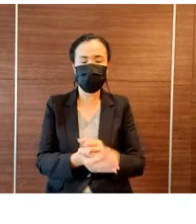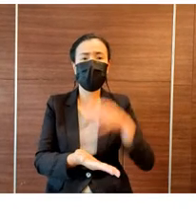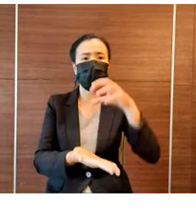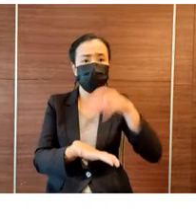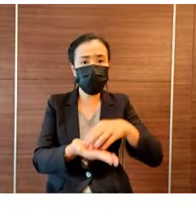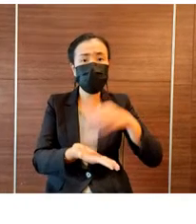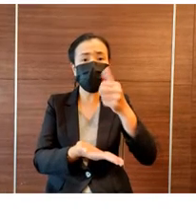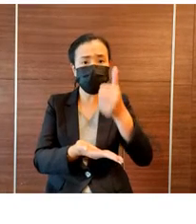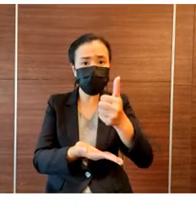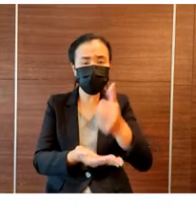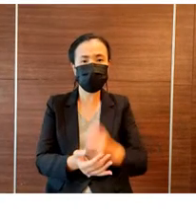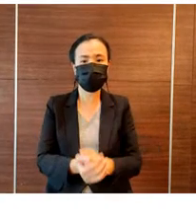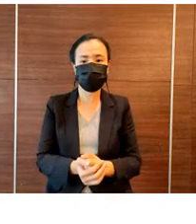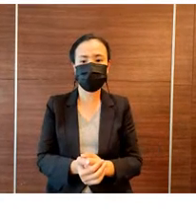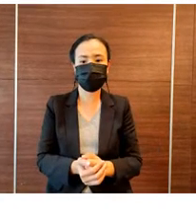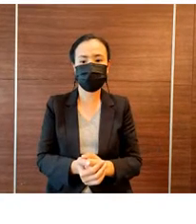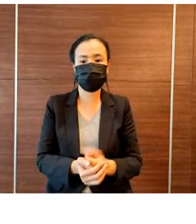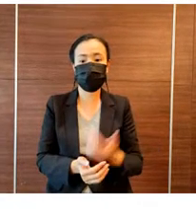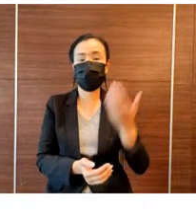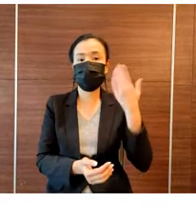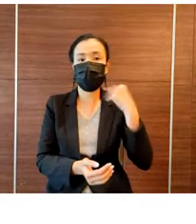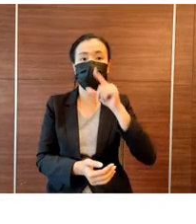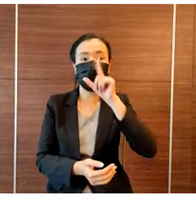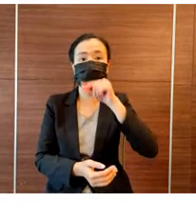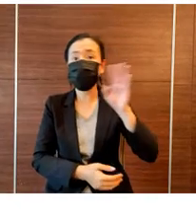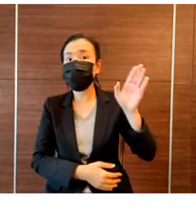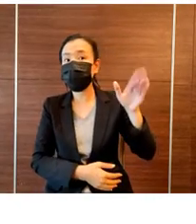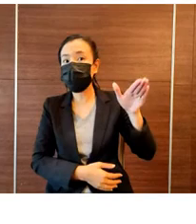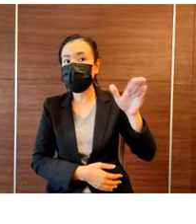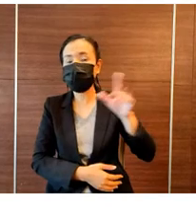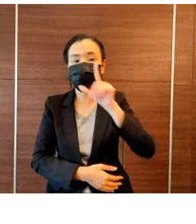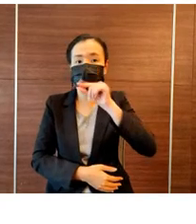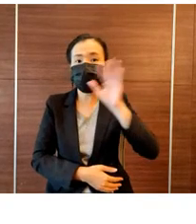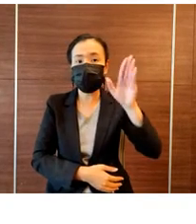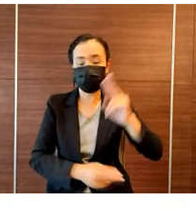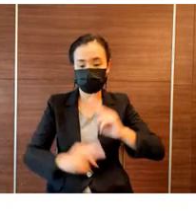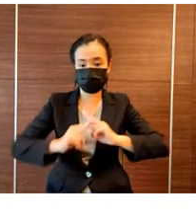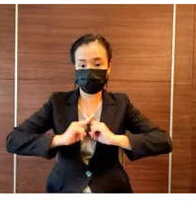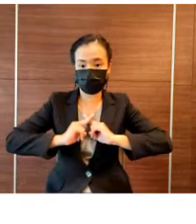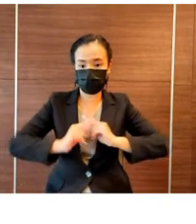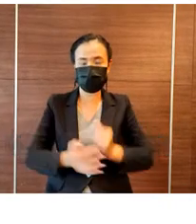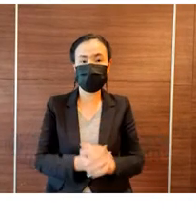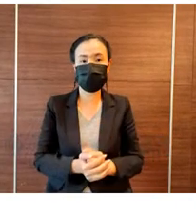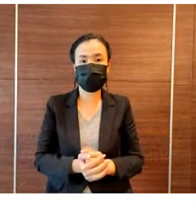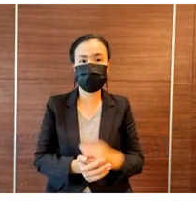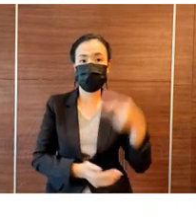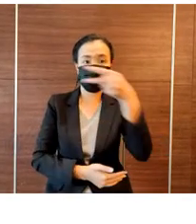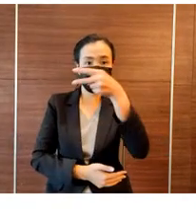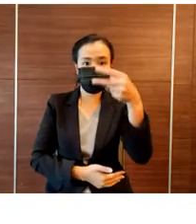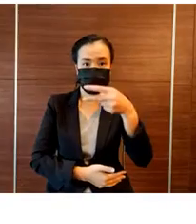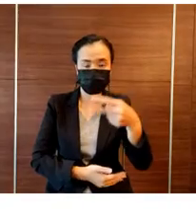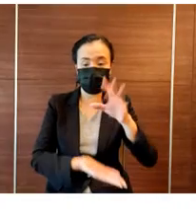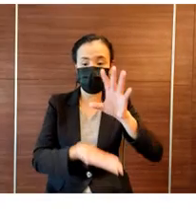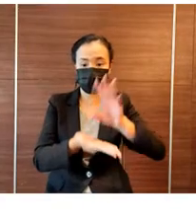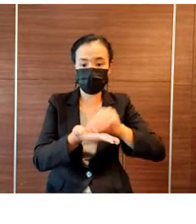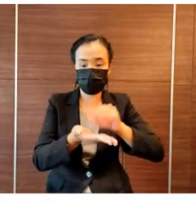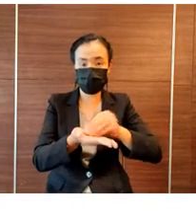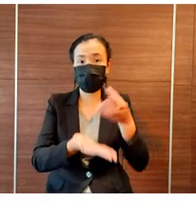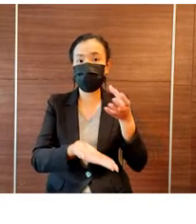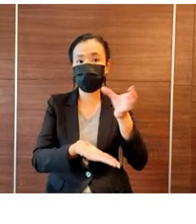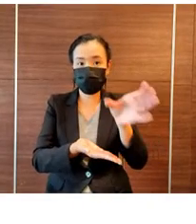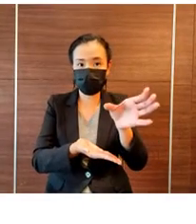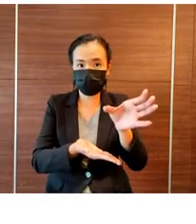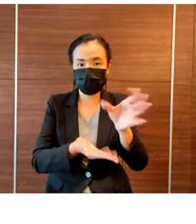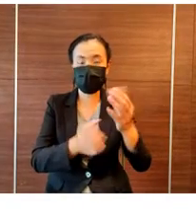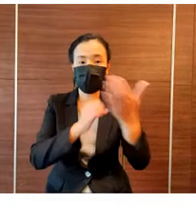คดีมากที่ช่วงนั้นผมมี Twitter เป็นของตัวเองแล้วก็ได้ทวิตข้อมูลเกี่ยวกับเรื่อง